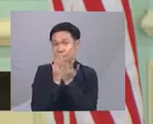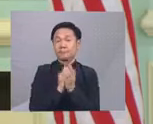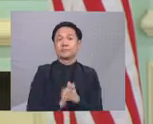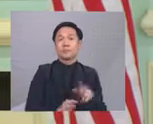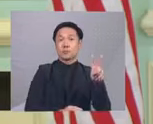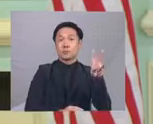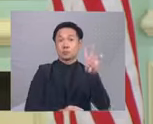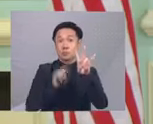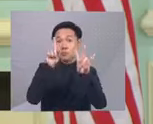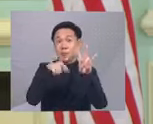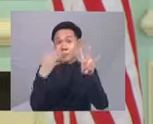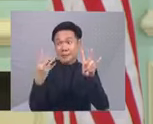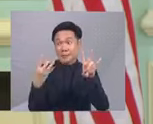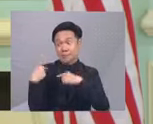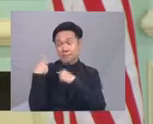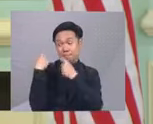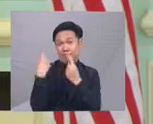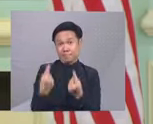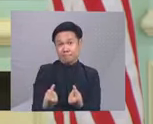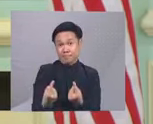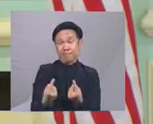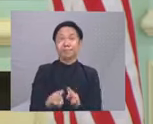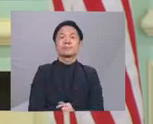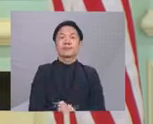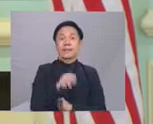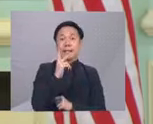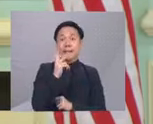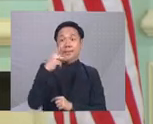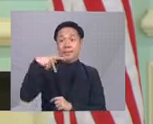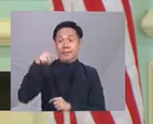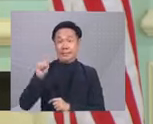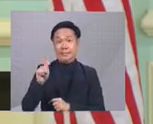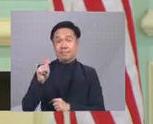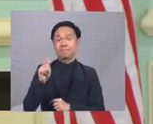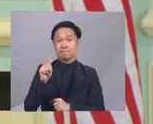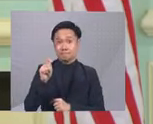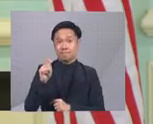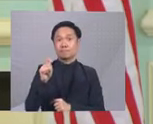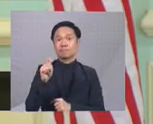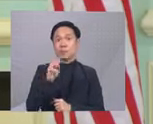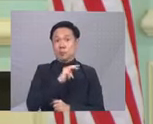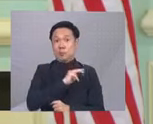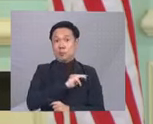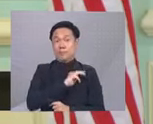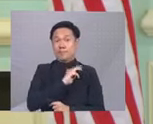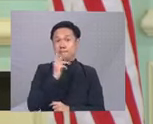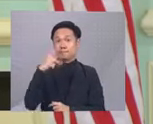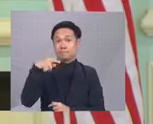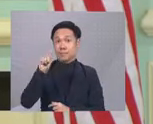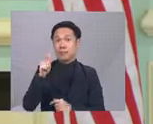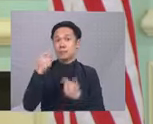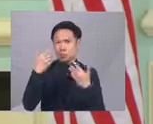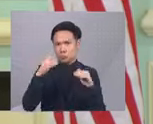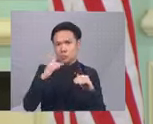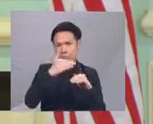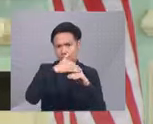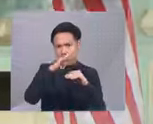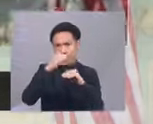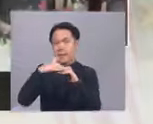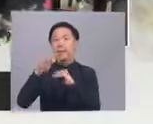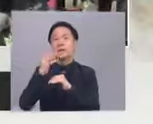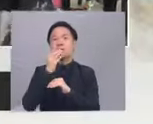ini, Kementerian Pengajian Tinggi KPT telah pun menghantar pulang